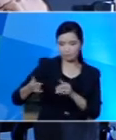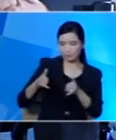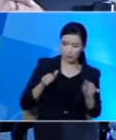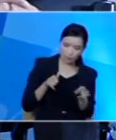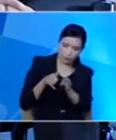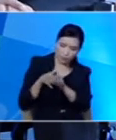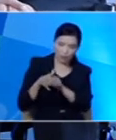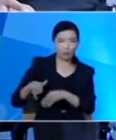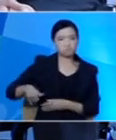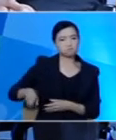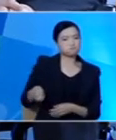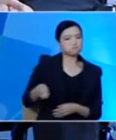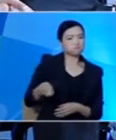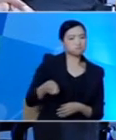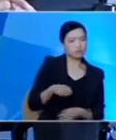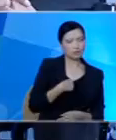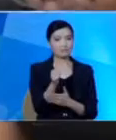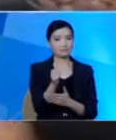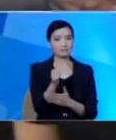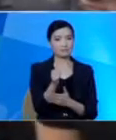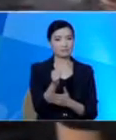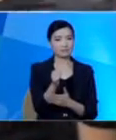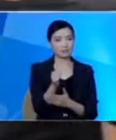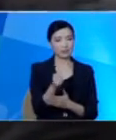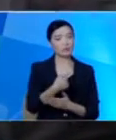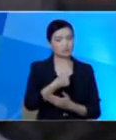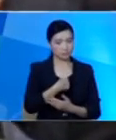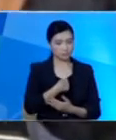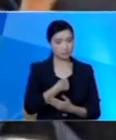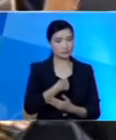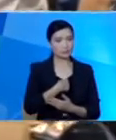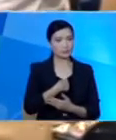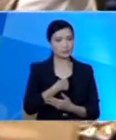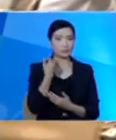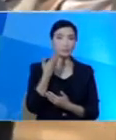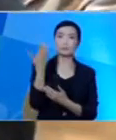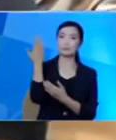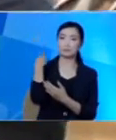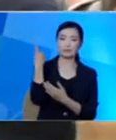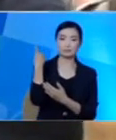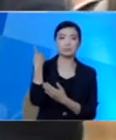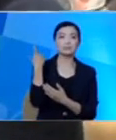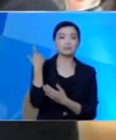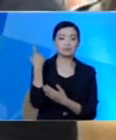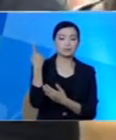ามแล้วมันก็ท้อมากพ่อมันก็พามาผมบอกมันว่า